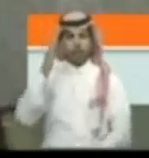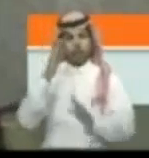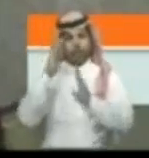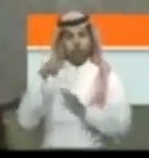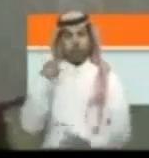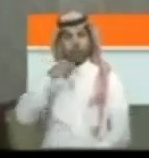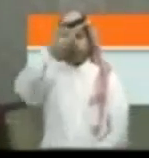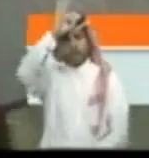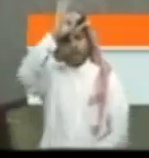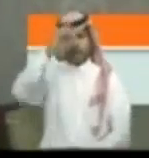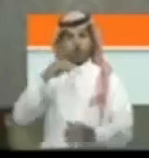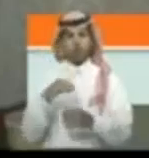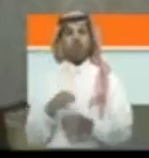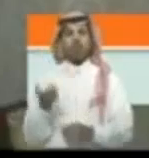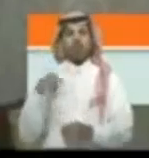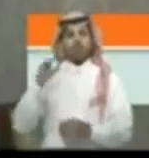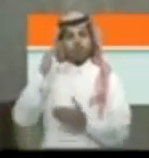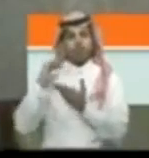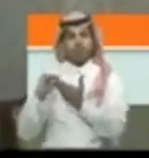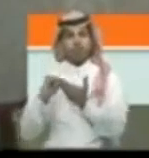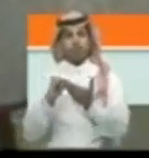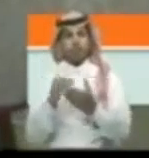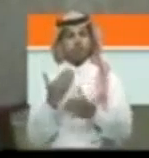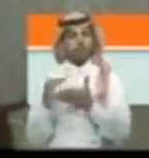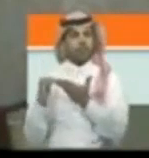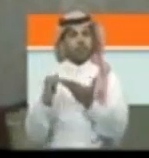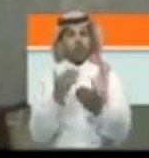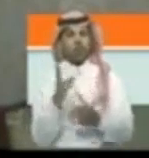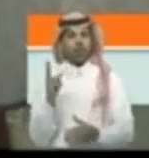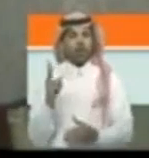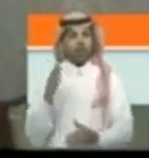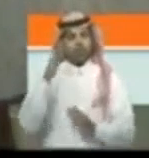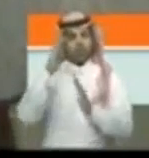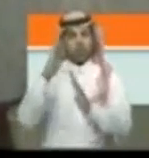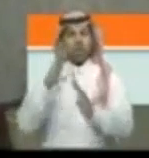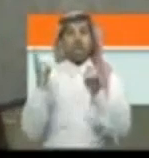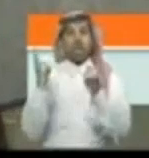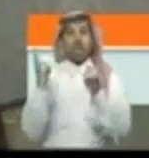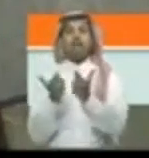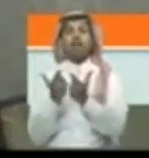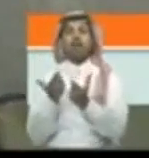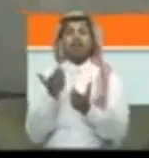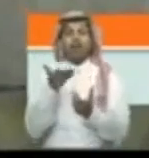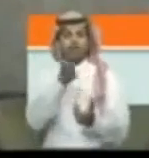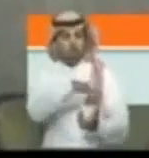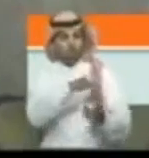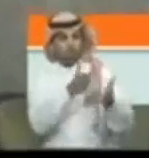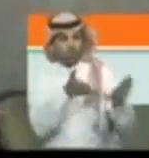وكذلك وزير الداخلية الأمير عبد العزيز بن سعود بن نايف، وكذلك أشكر لجنة الشهداء على ما يقومون به